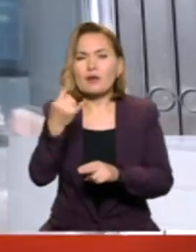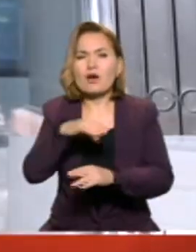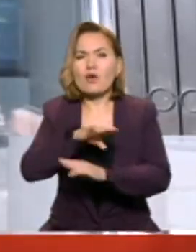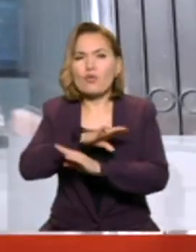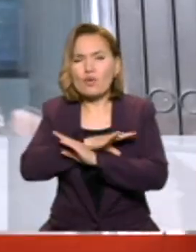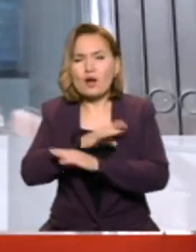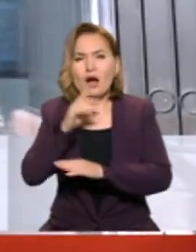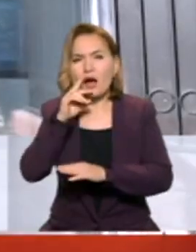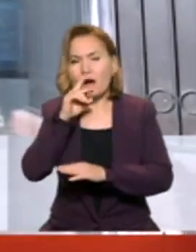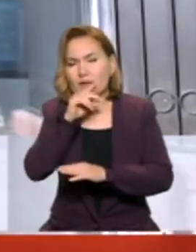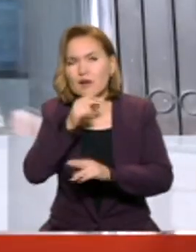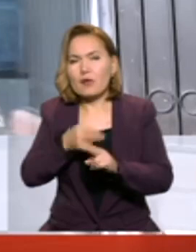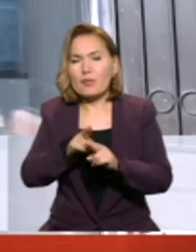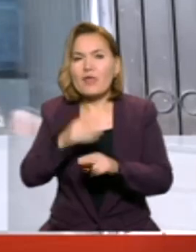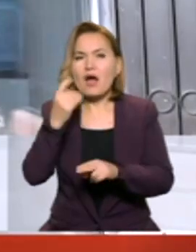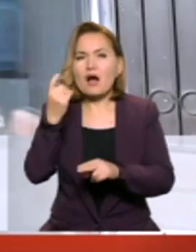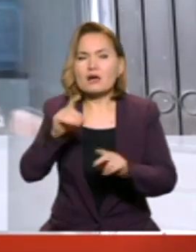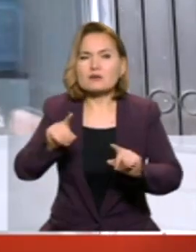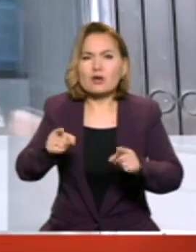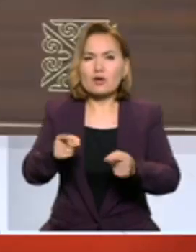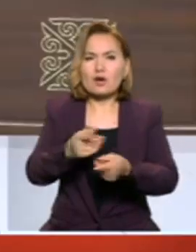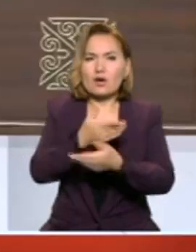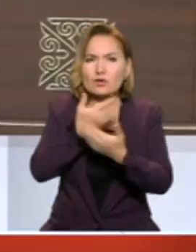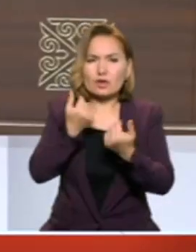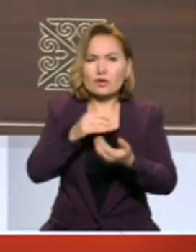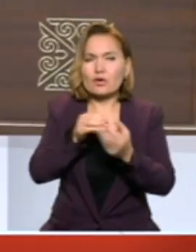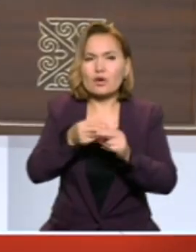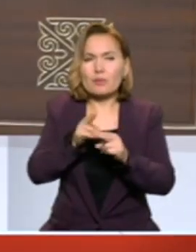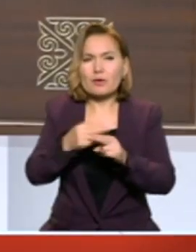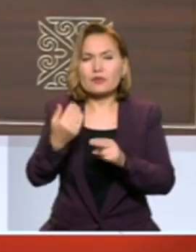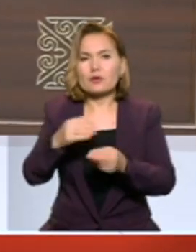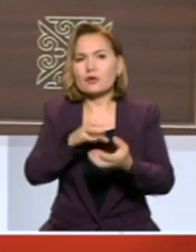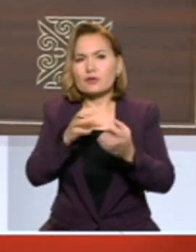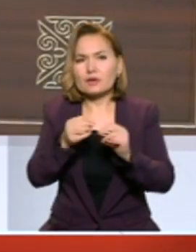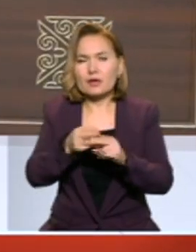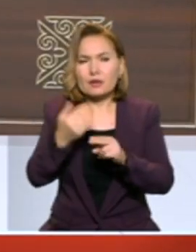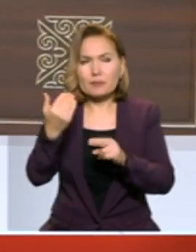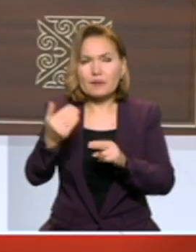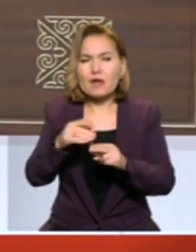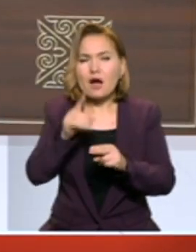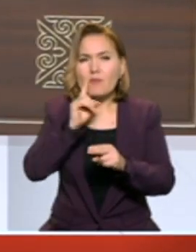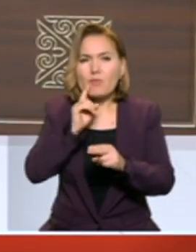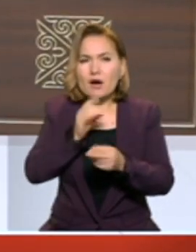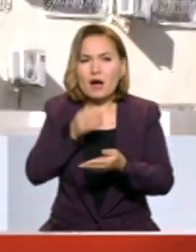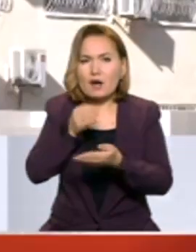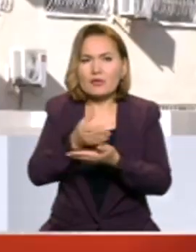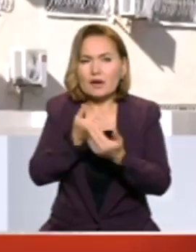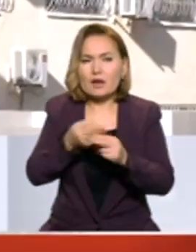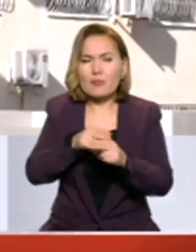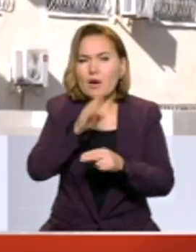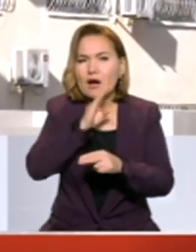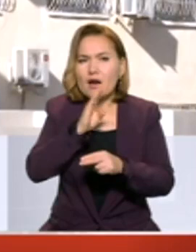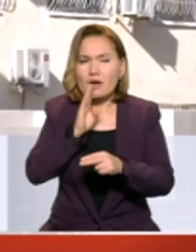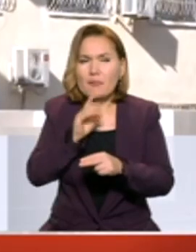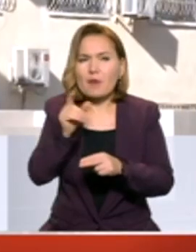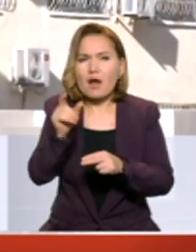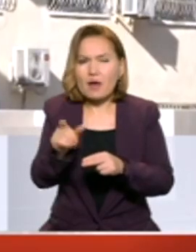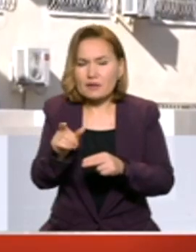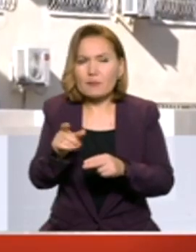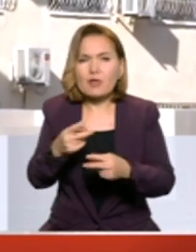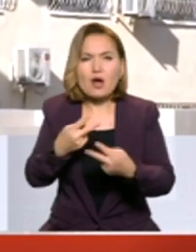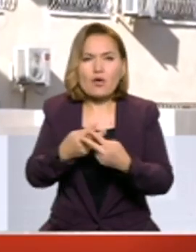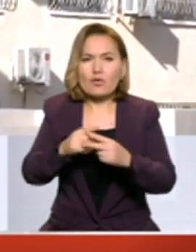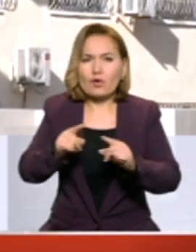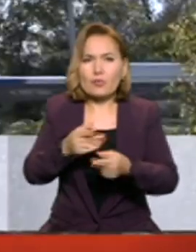бойынша сотқа дейінгі тергеу амалдары әлі аяқталмаған. Сараптамалардың қорытындысында да шықпады, сондықтан әйел адам бостандықта.